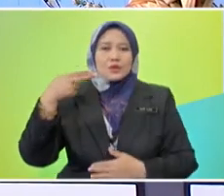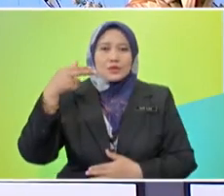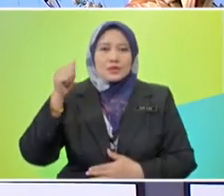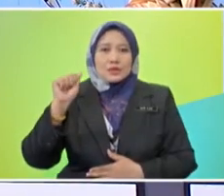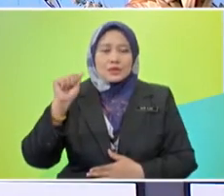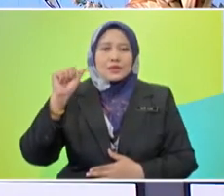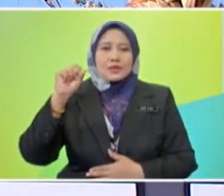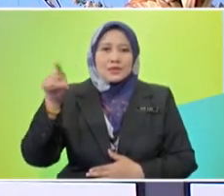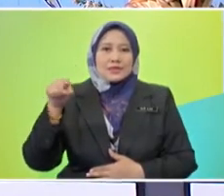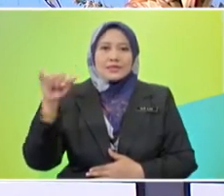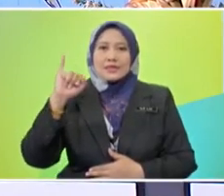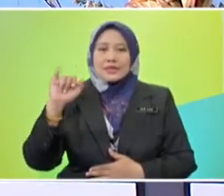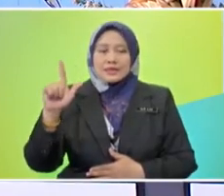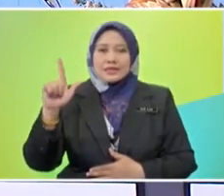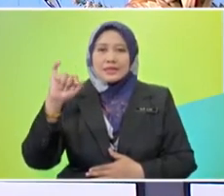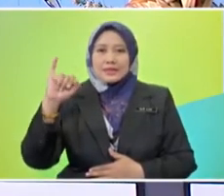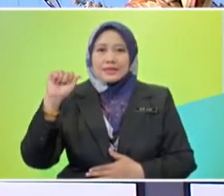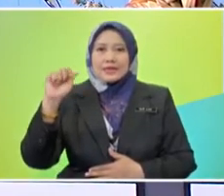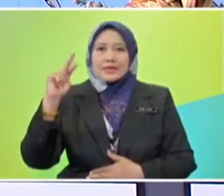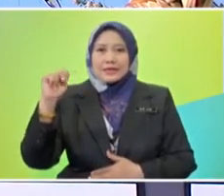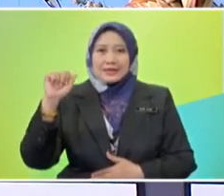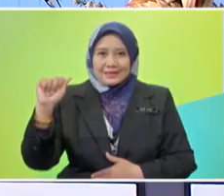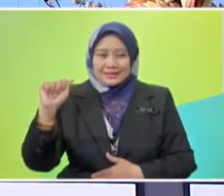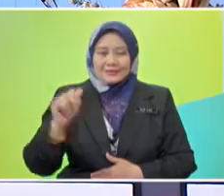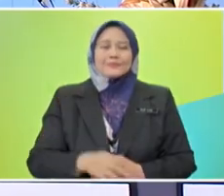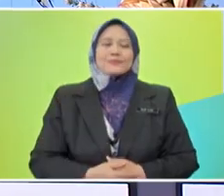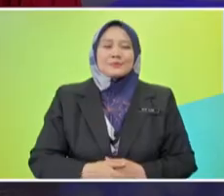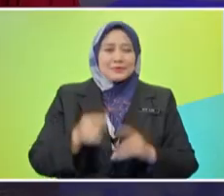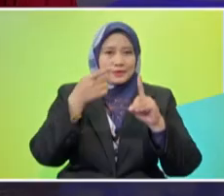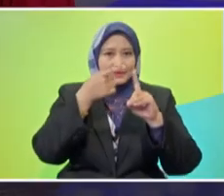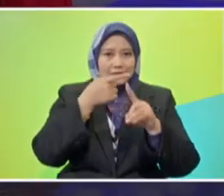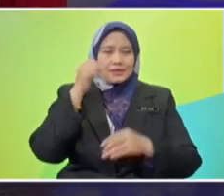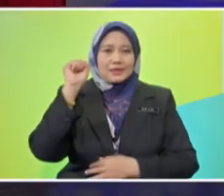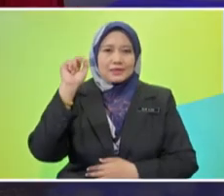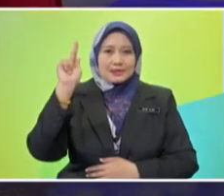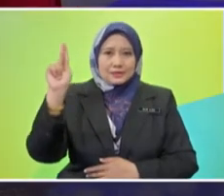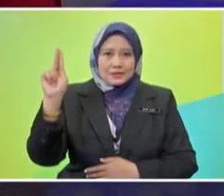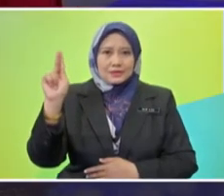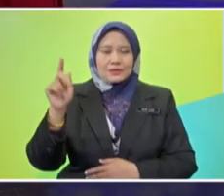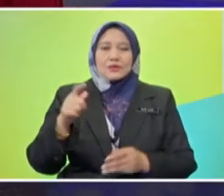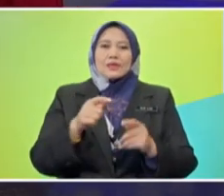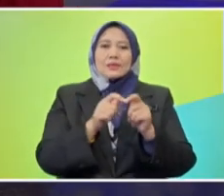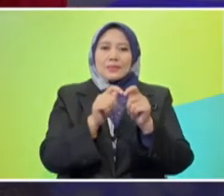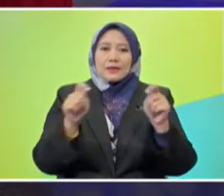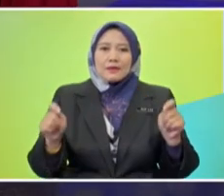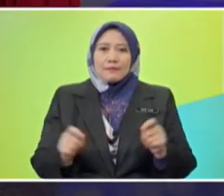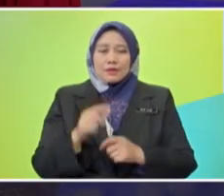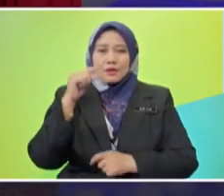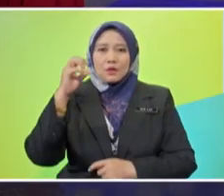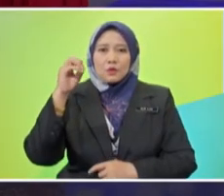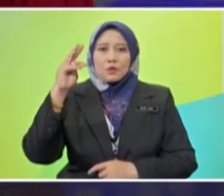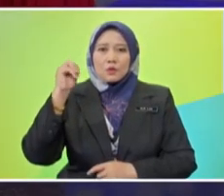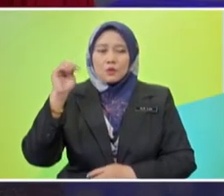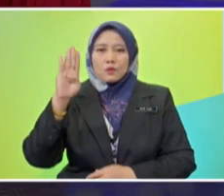daripada SK2 Taman Selayang Gombak, Selangor. Apa khabar, Cikgu? Khabar baik, Fizi. Alhamdulillah. Apa khabar,